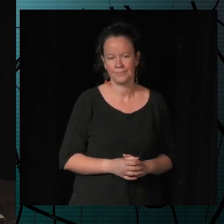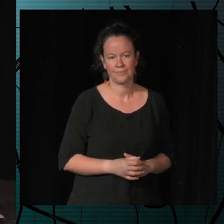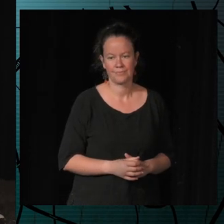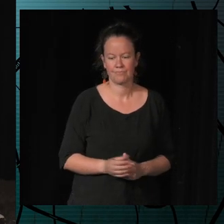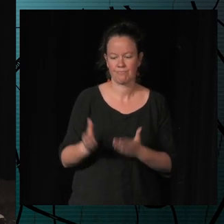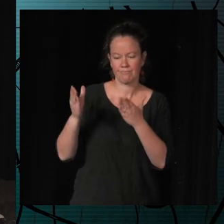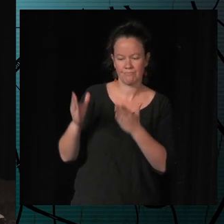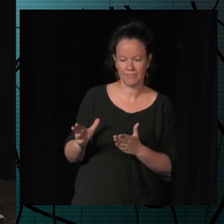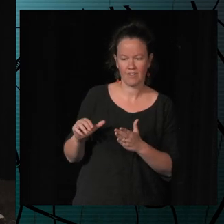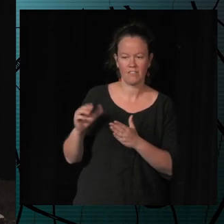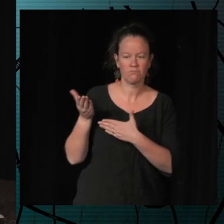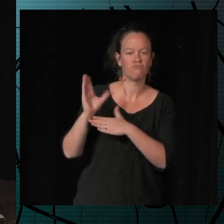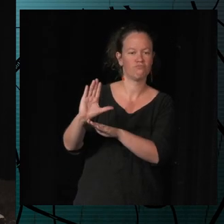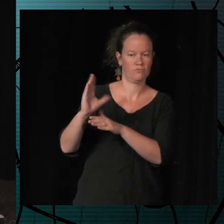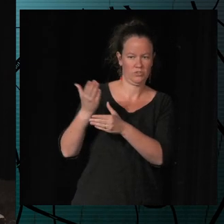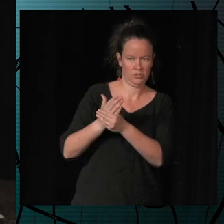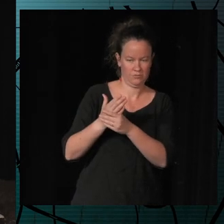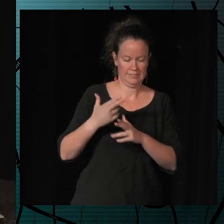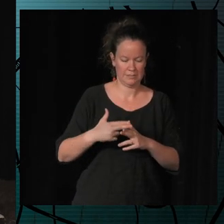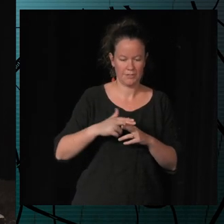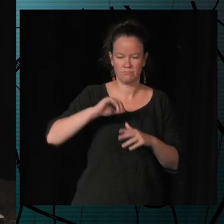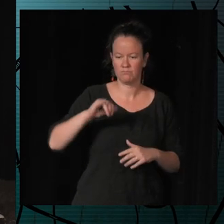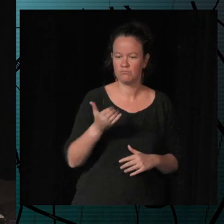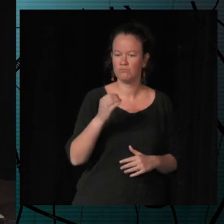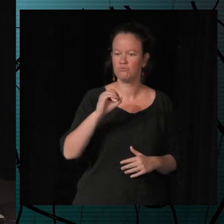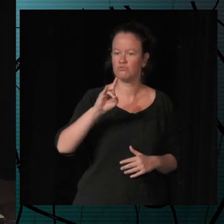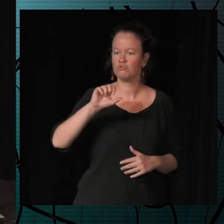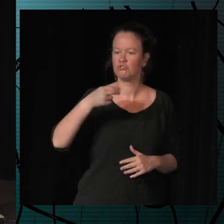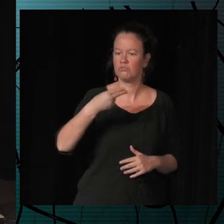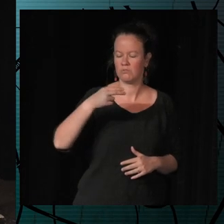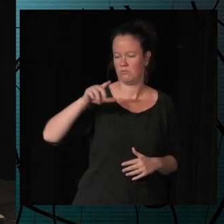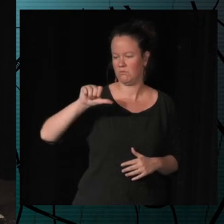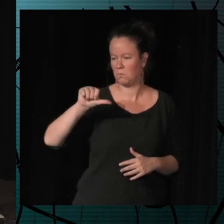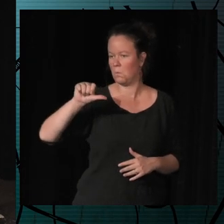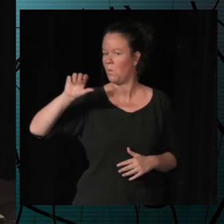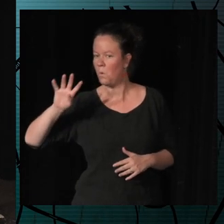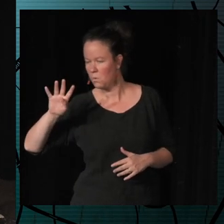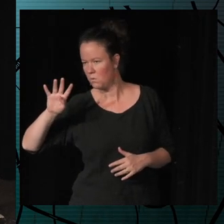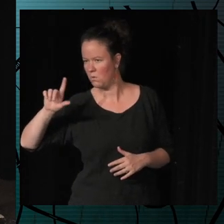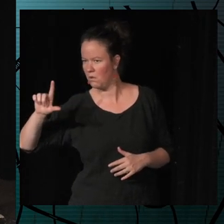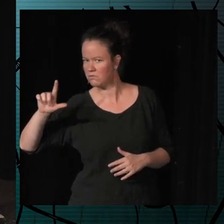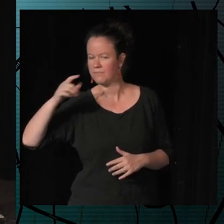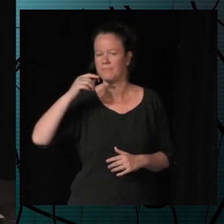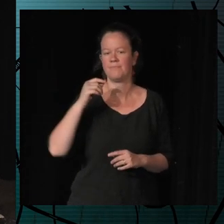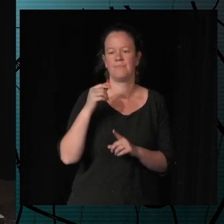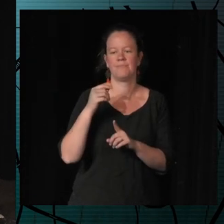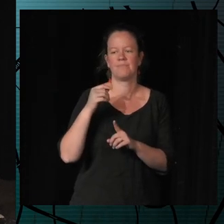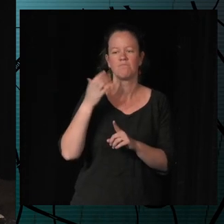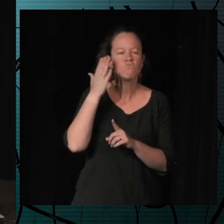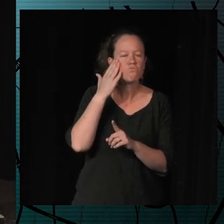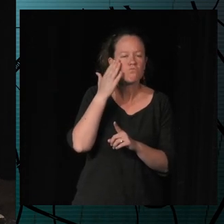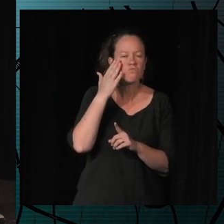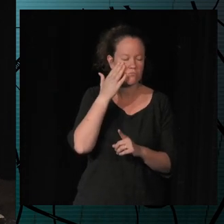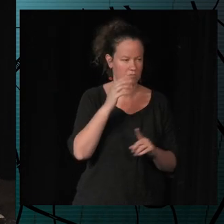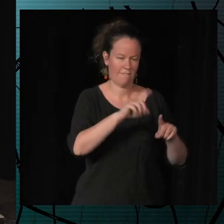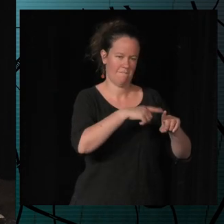donc qui va s'exprimer dans le documentaire s'appelle John ho peut-être que vous le connaissez déjà donc c'est un illustrateur qui est connu pour avoir fait la direction enfin pour s'être